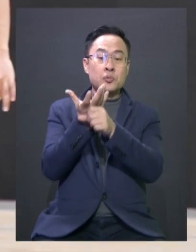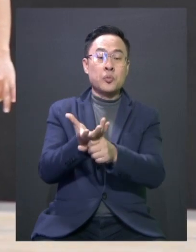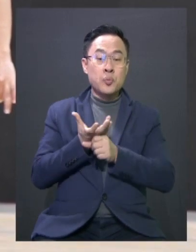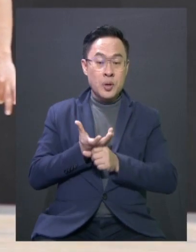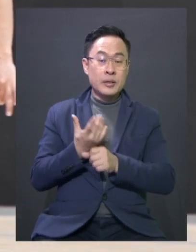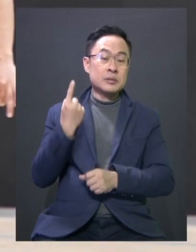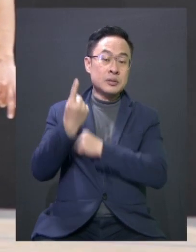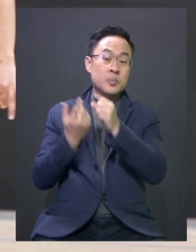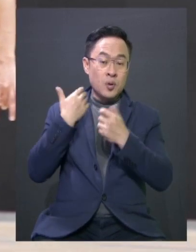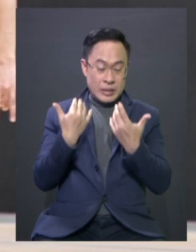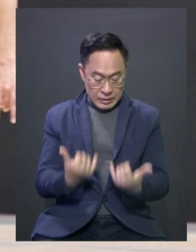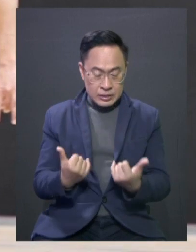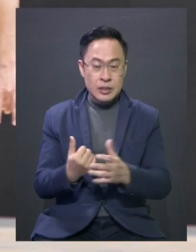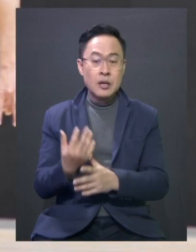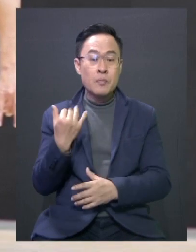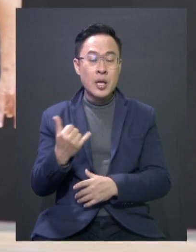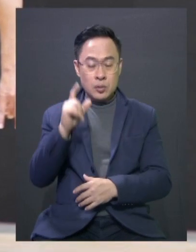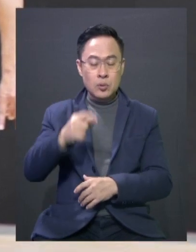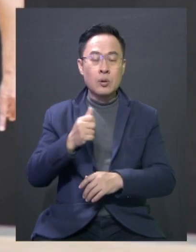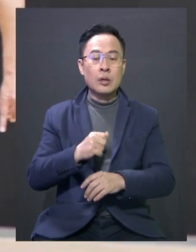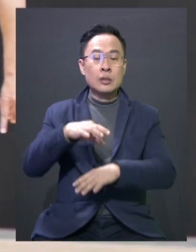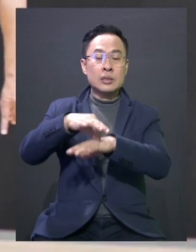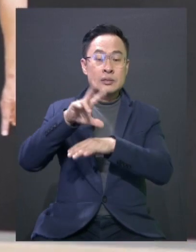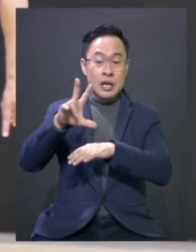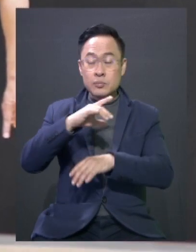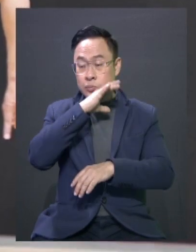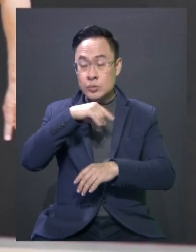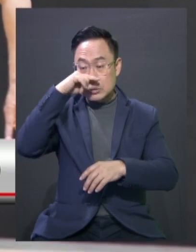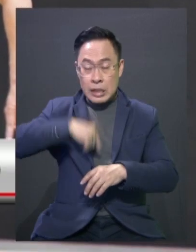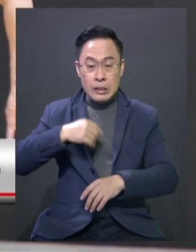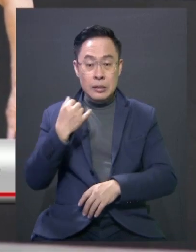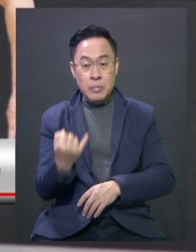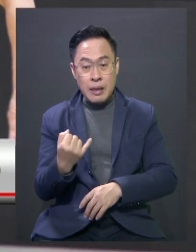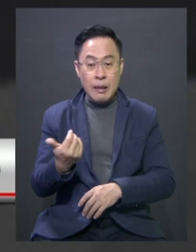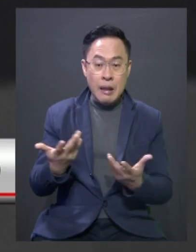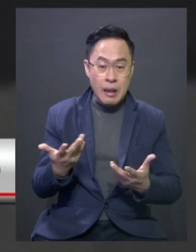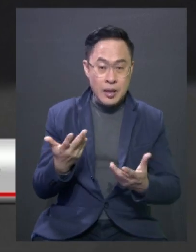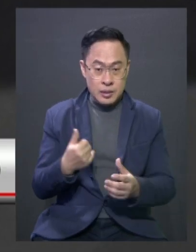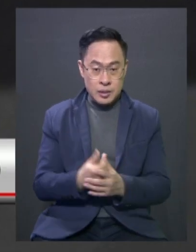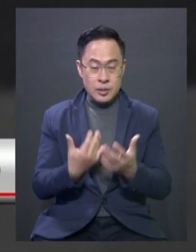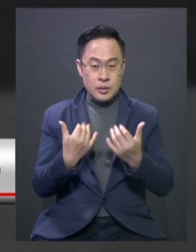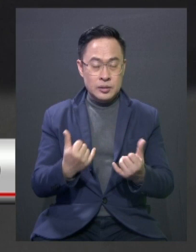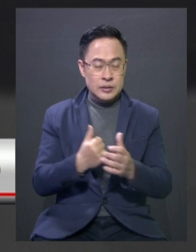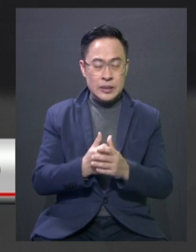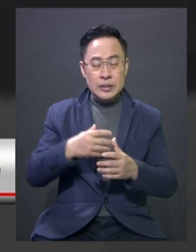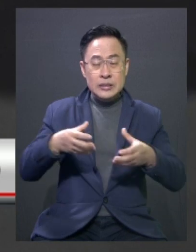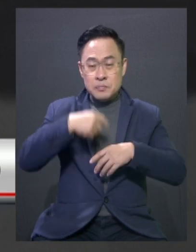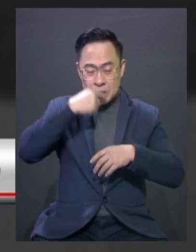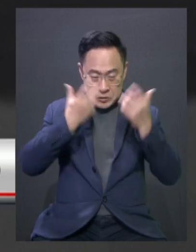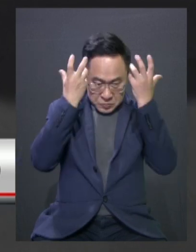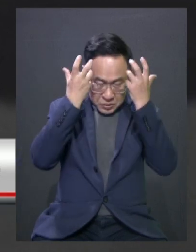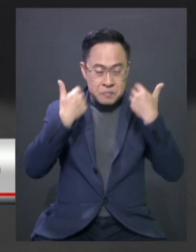นัดชิงที่ 3นี้นะคะไทยของเราจะพบกับซาอุดิอาระเบียค่ะที่ศูนย์กีฬาแห่งชาติภาคตะวันออกเมืองพัทยในช่วงเย็นวันนี้